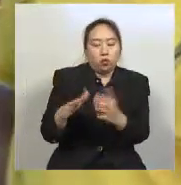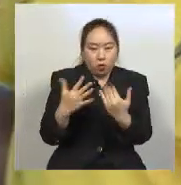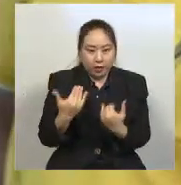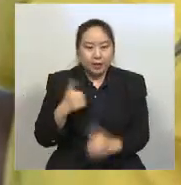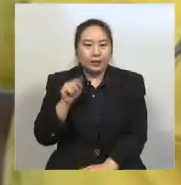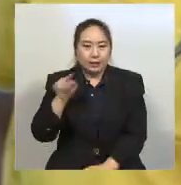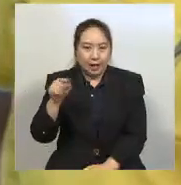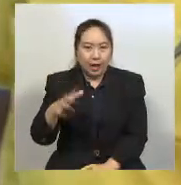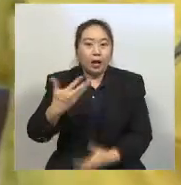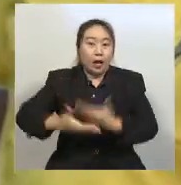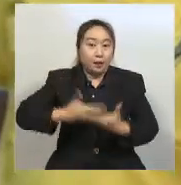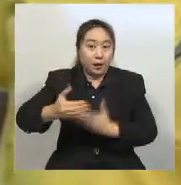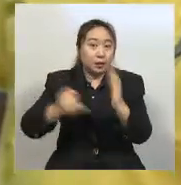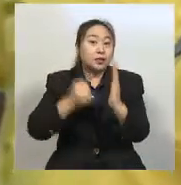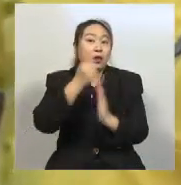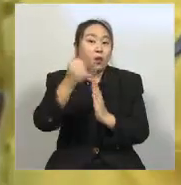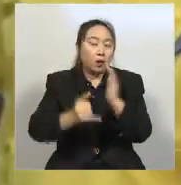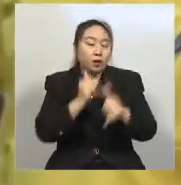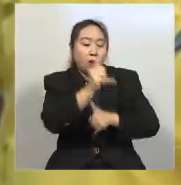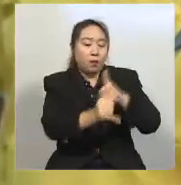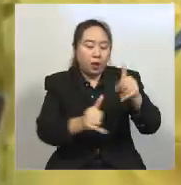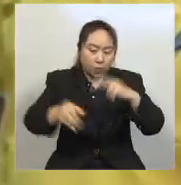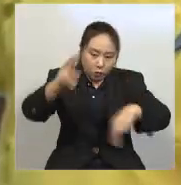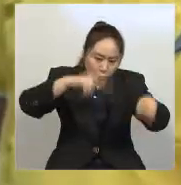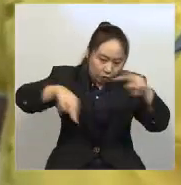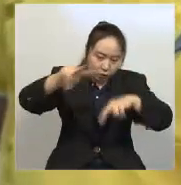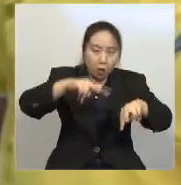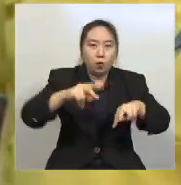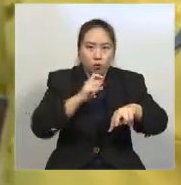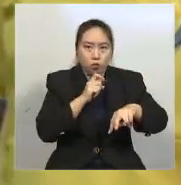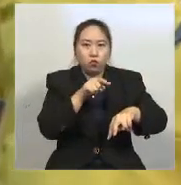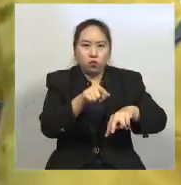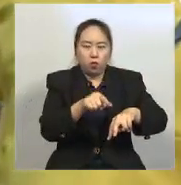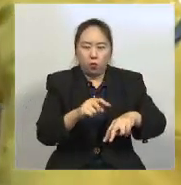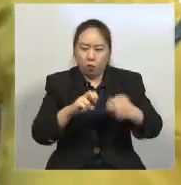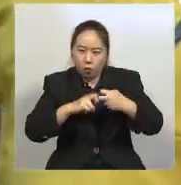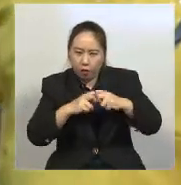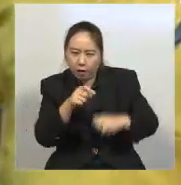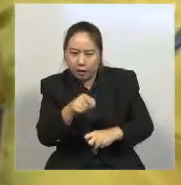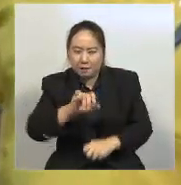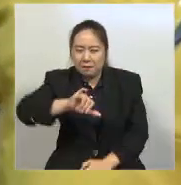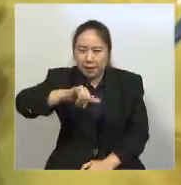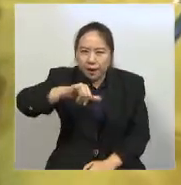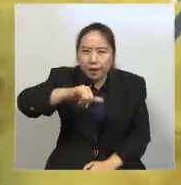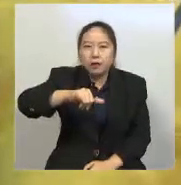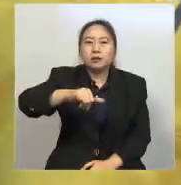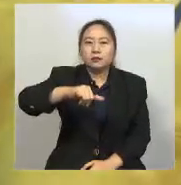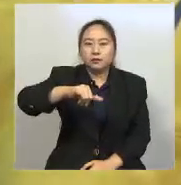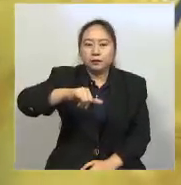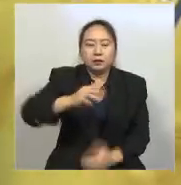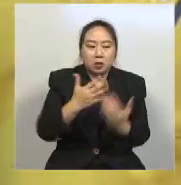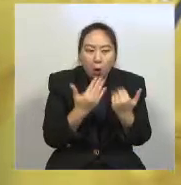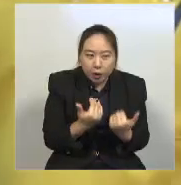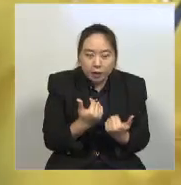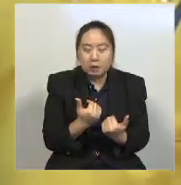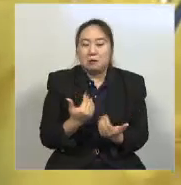การให้พาณิชย์จังหวัดเข้าไปตรวจสอบควบคุมดูแลอยู่แล้วครับเพราะว่าเกรงว่าก็จะใช้จังหวัดช่วงนี้ขึ้นราค